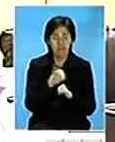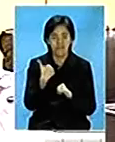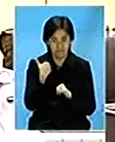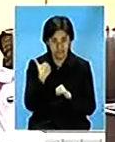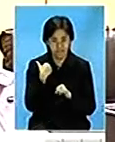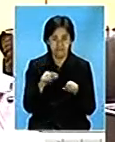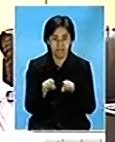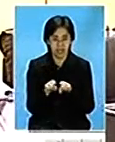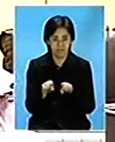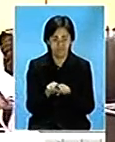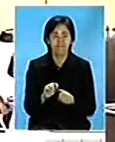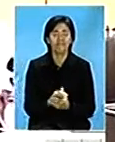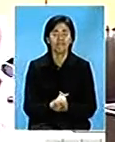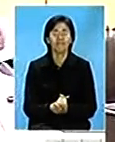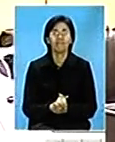กัน